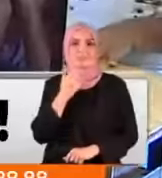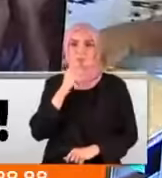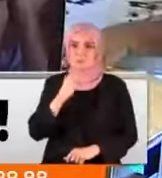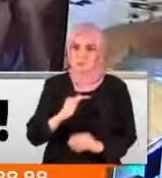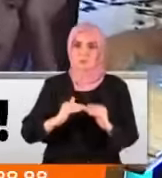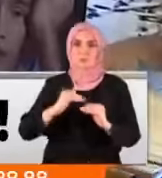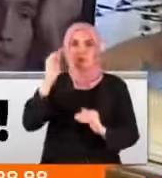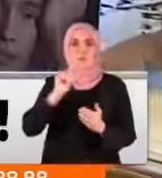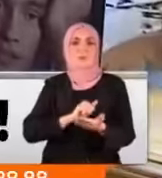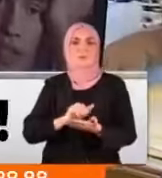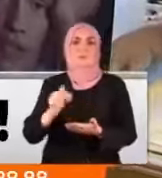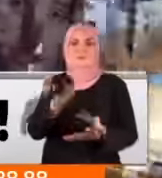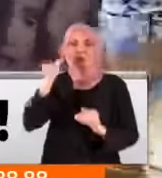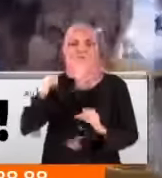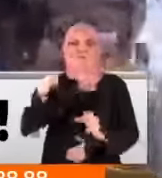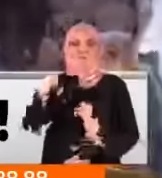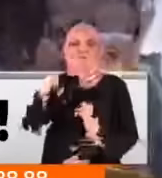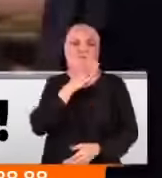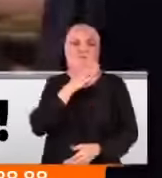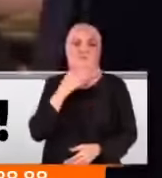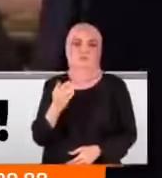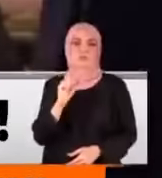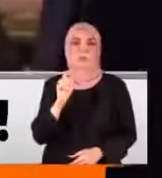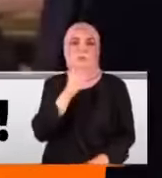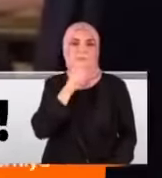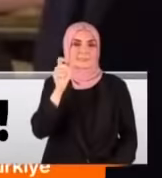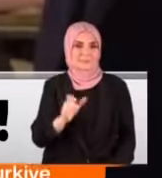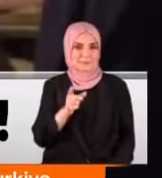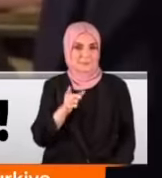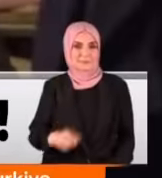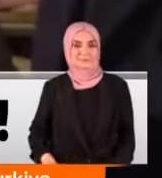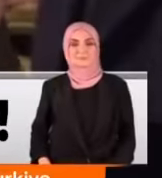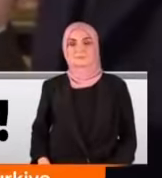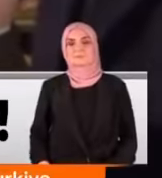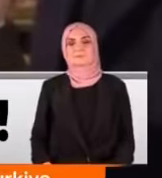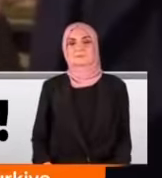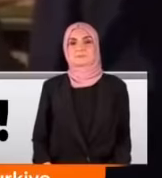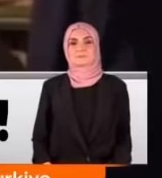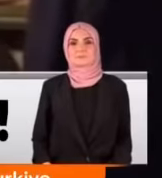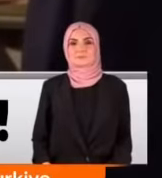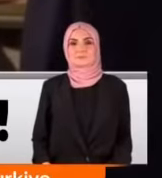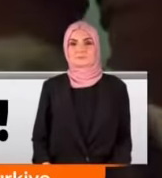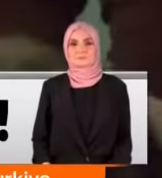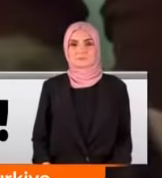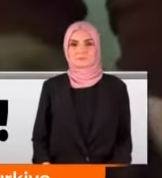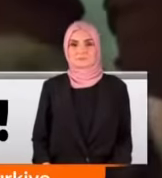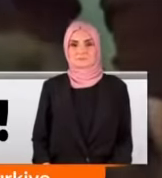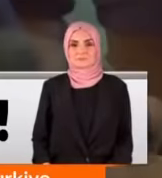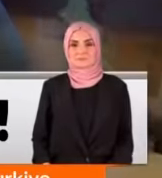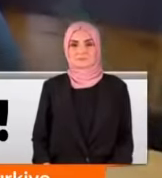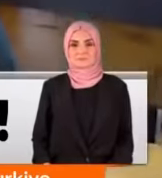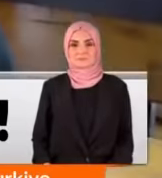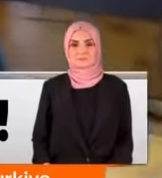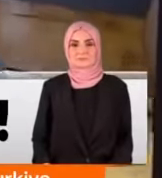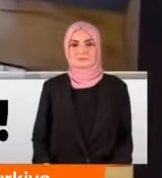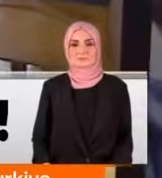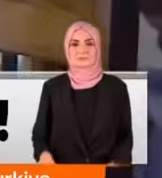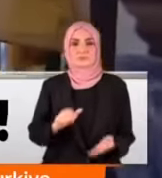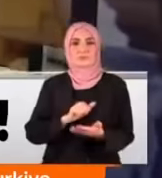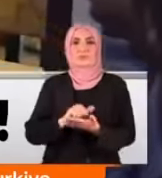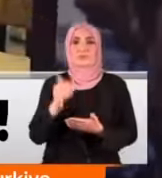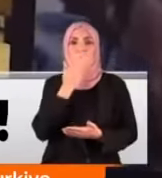Cengiz Nezir, sınıfın bozumcu ayeti. 1912 yılındaymış. 4 Balkan devleti birden savaşa başladı. Ben tüm